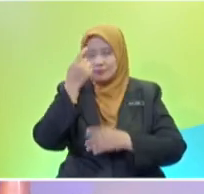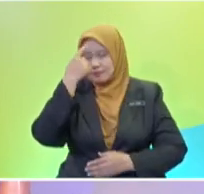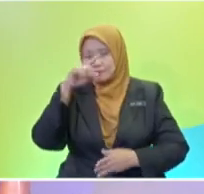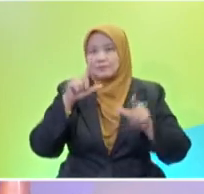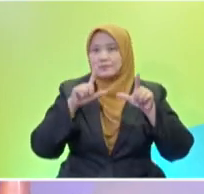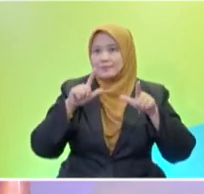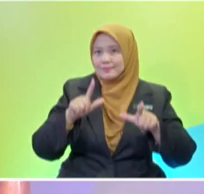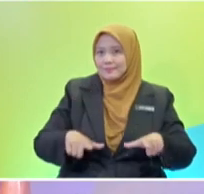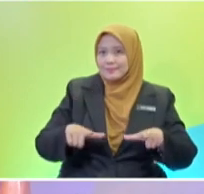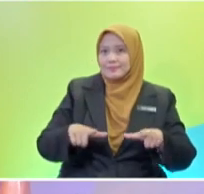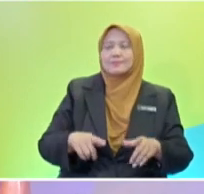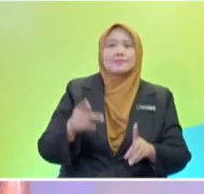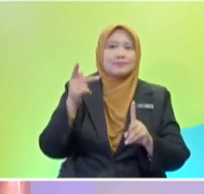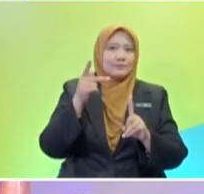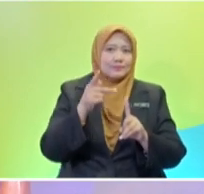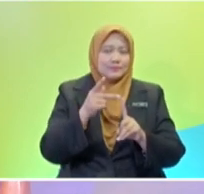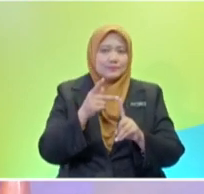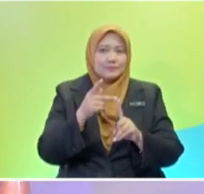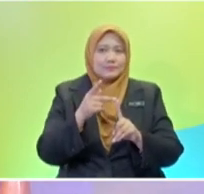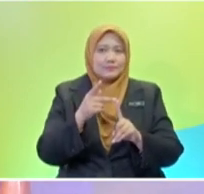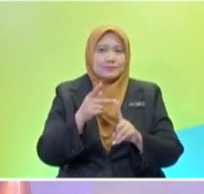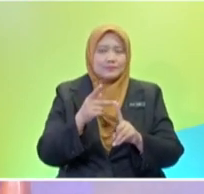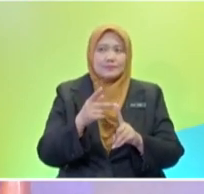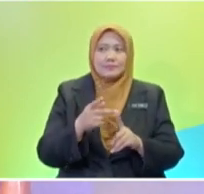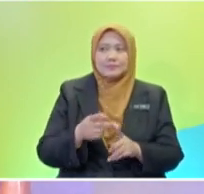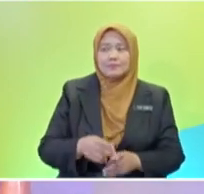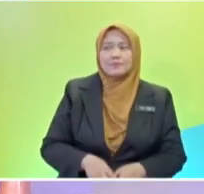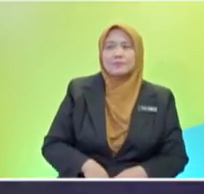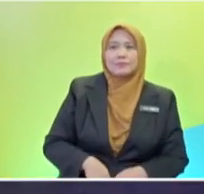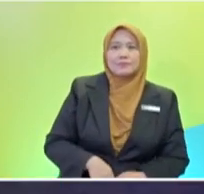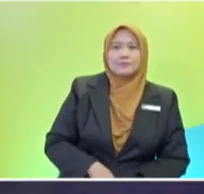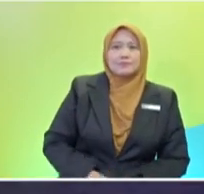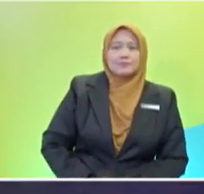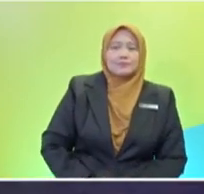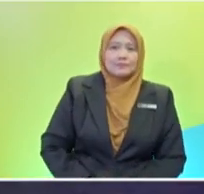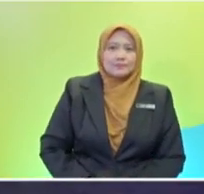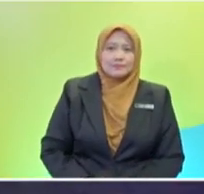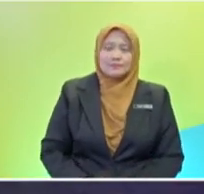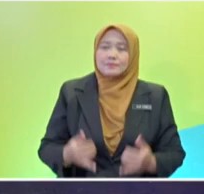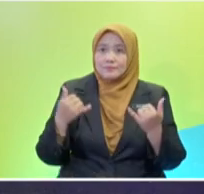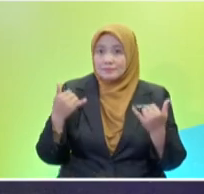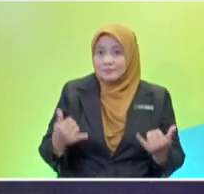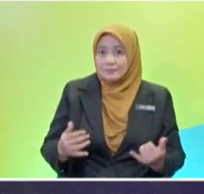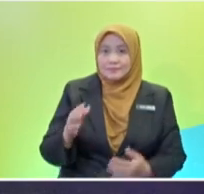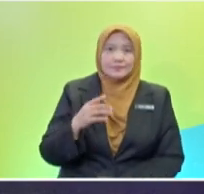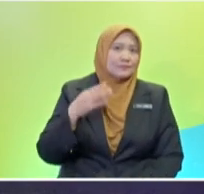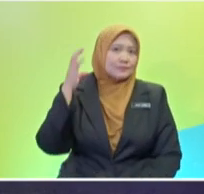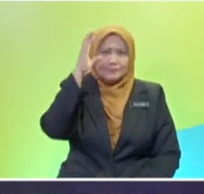supaya dapat belajar sama-sama jadi kita cari perkataan kepala